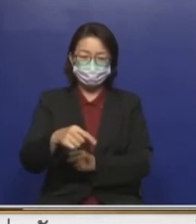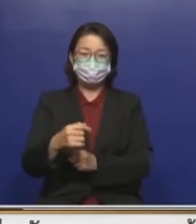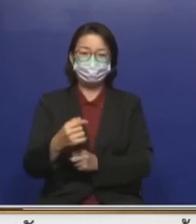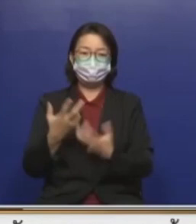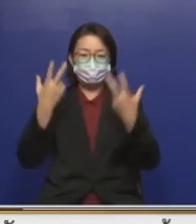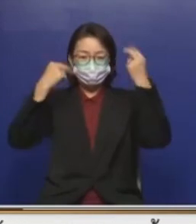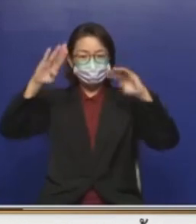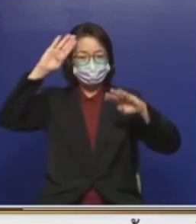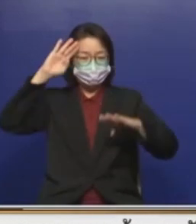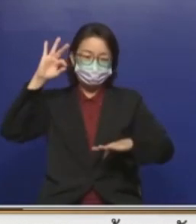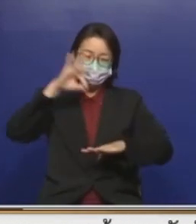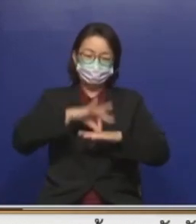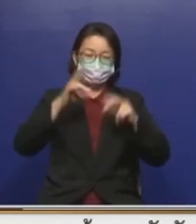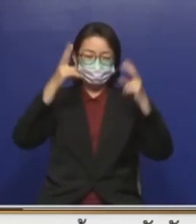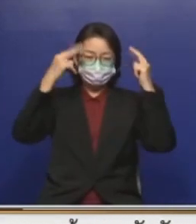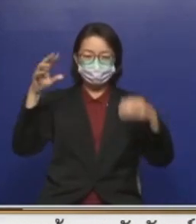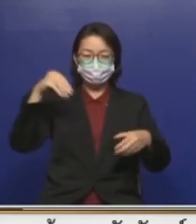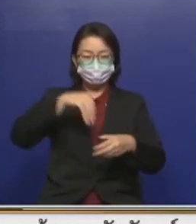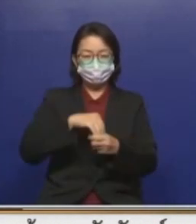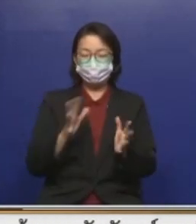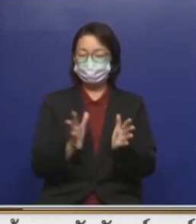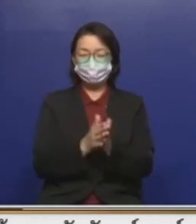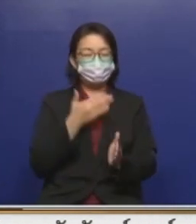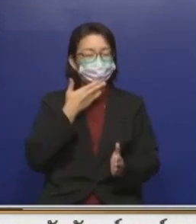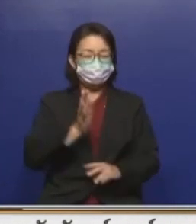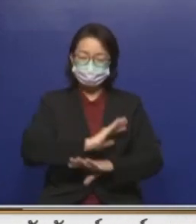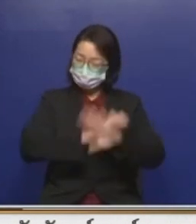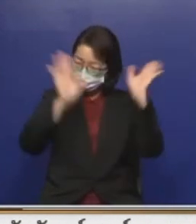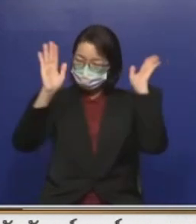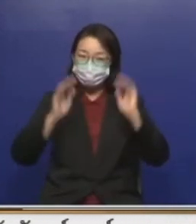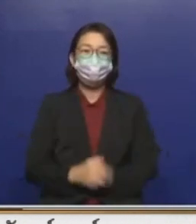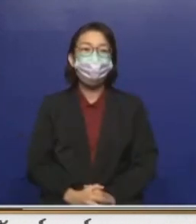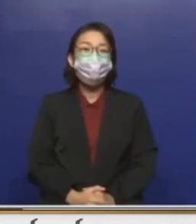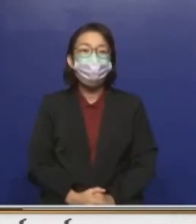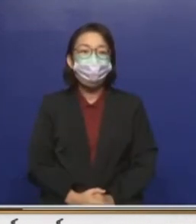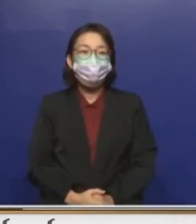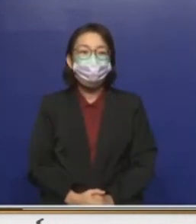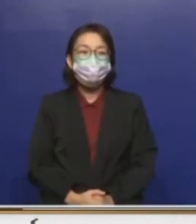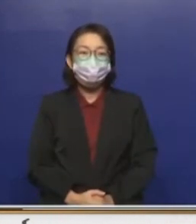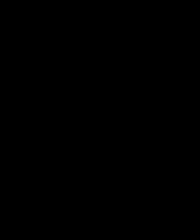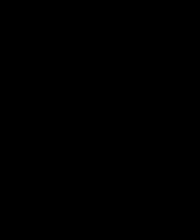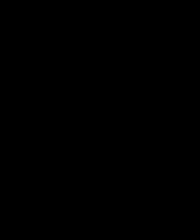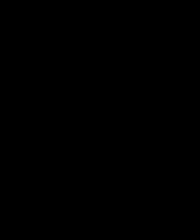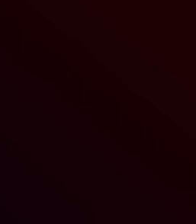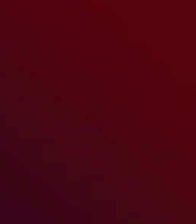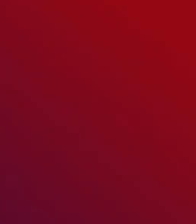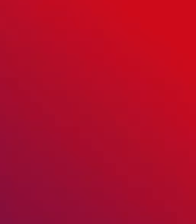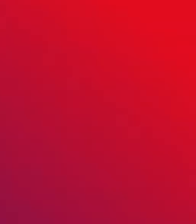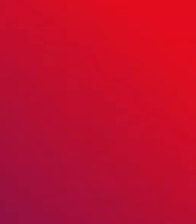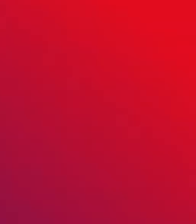ทธ์จันทร์โอชาร่วมพิจารณาในเรื่องนี้อีกต่อไปค่ะขอบคุณค่ะ ขอบคุณครับต่อไป